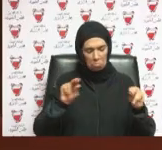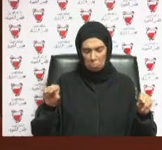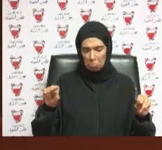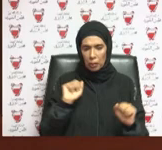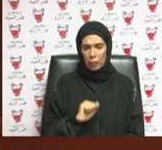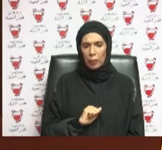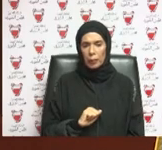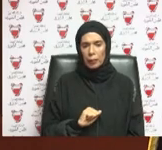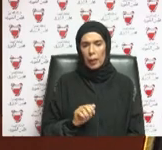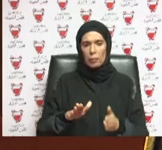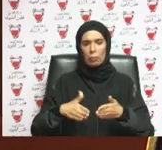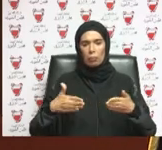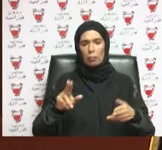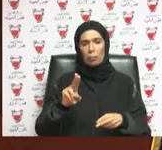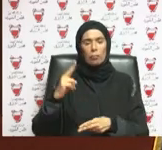تعد في سجل التاريخ